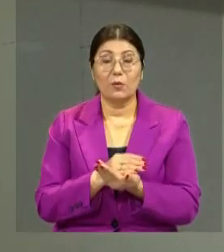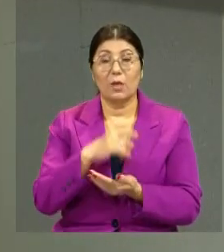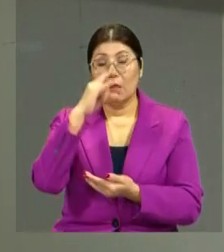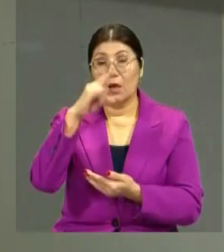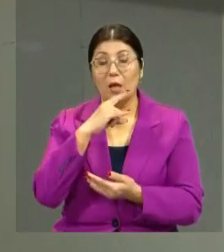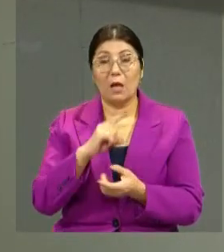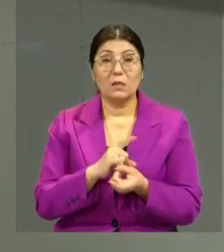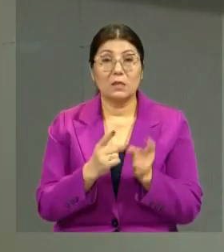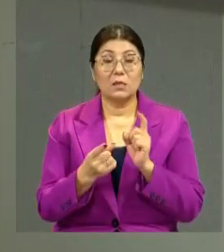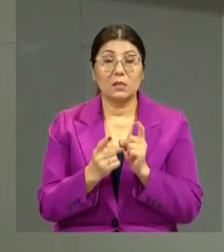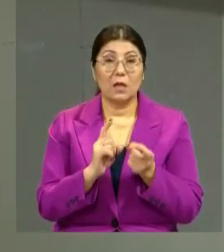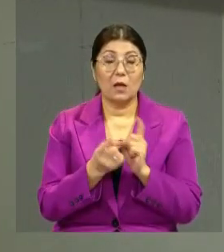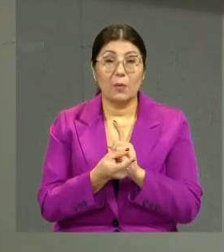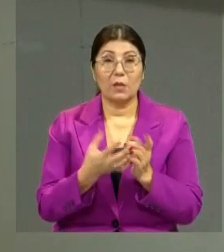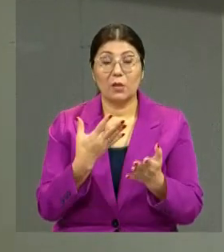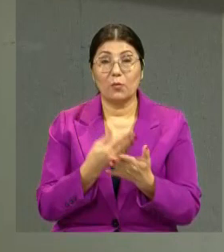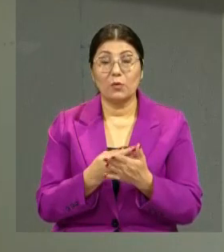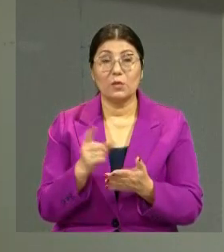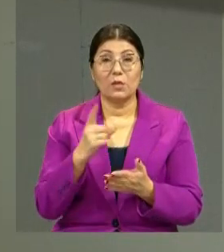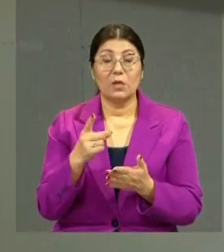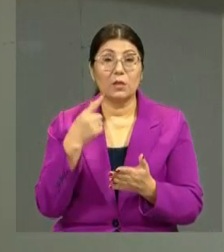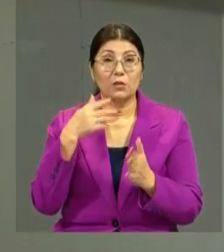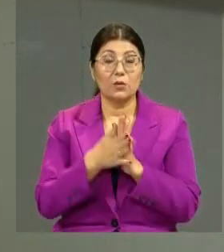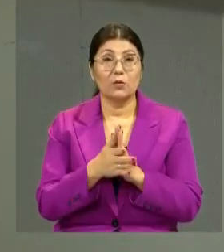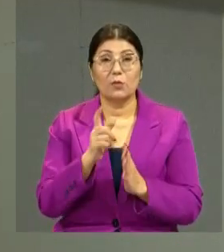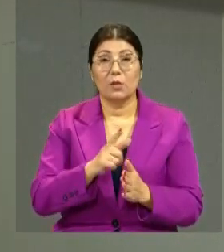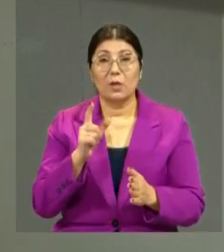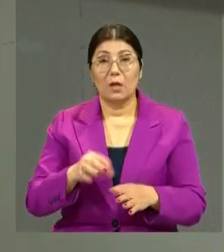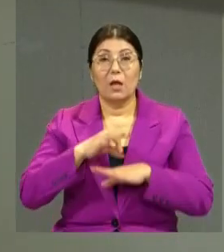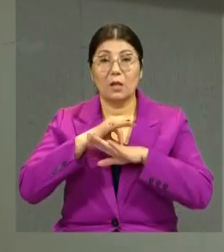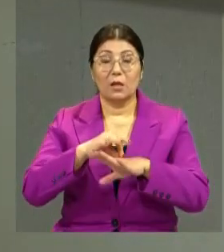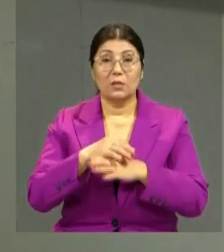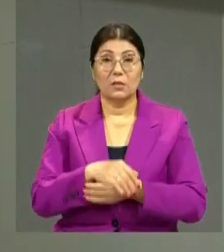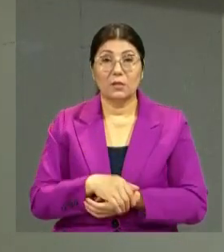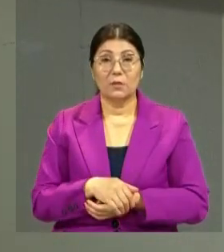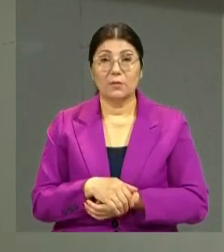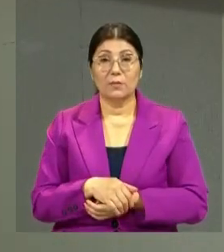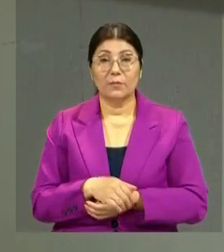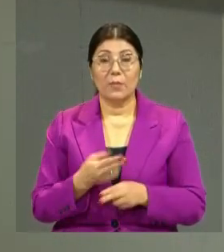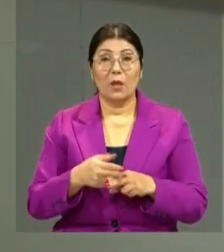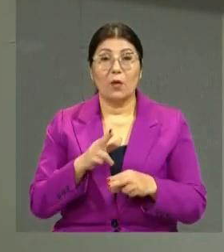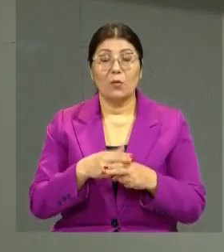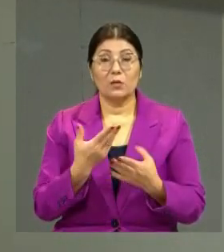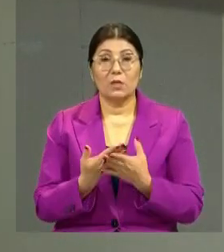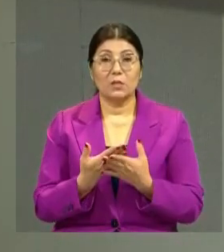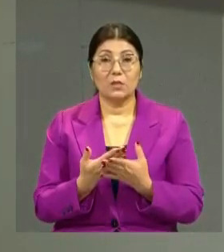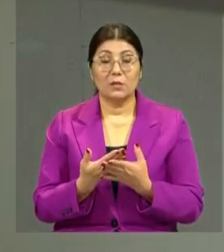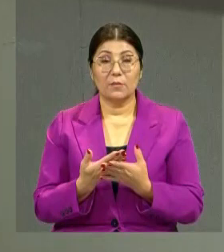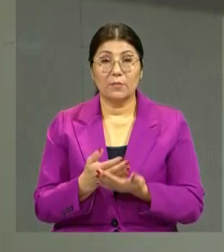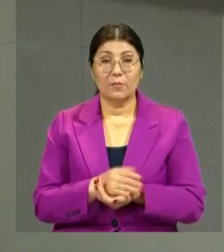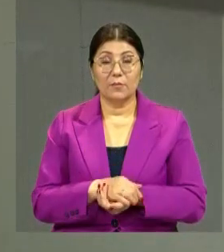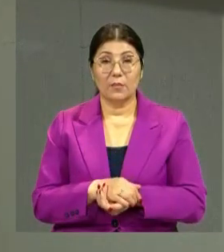қазақшаға аударады, өзі нені түсінеді, соны халыққа жеткізіп жатыр. Былай істеңіз, былай істеңіз деген сияқты